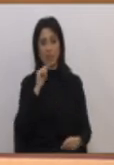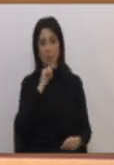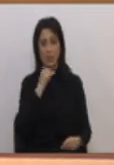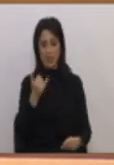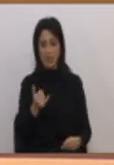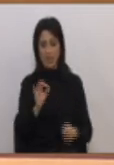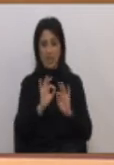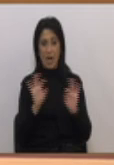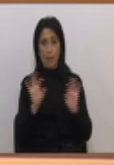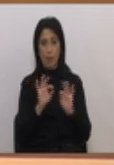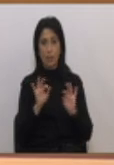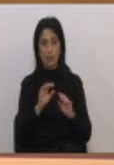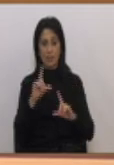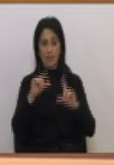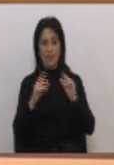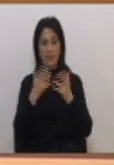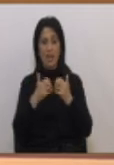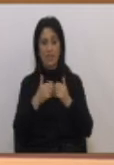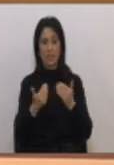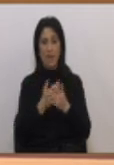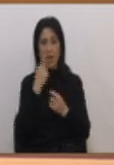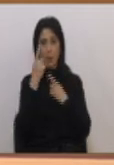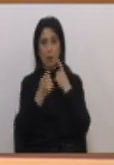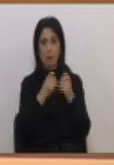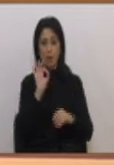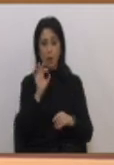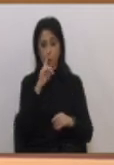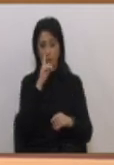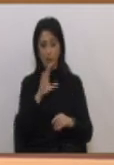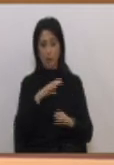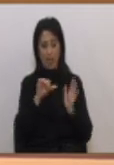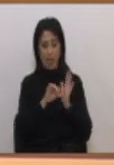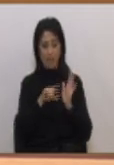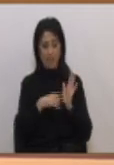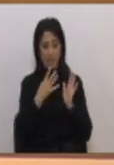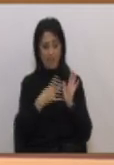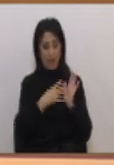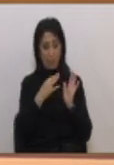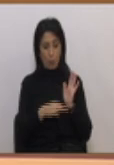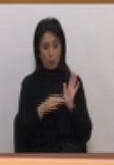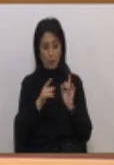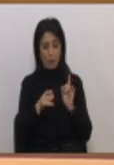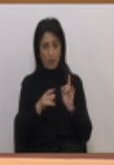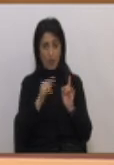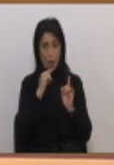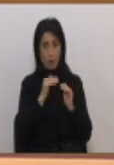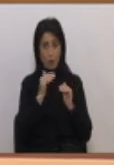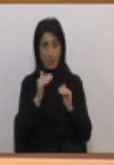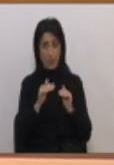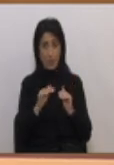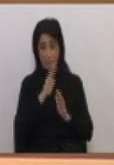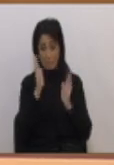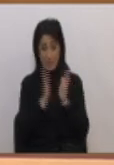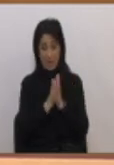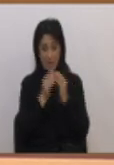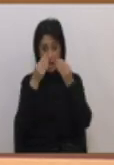dgesats gamotskhadda statistikis akhali monatsemebi sadats oktobris tveshi konda 6.9% realuri ekonomikis zrda, kholo mtlianat